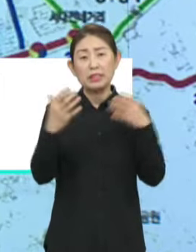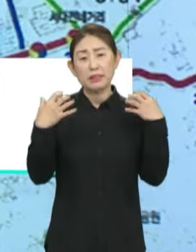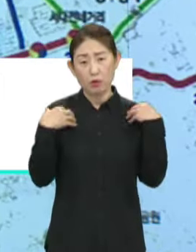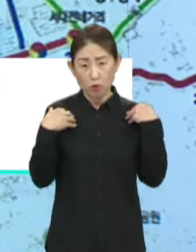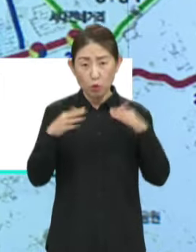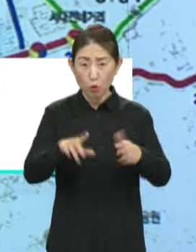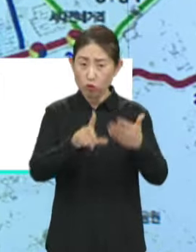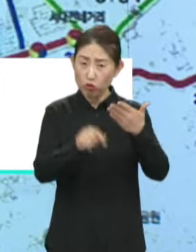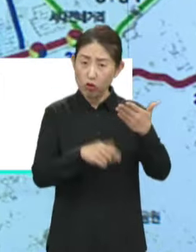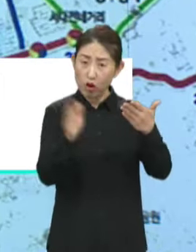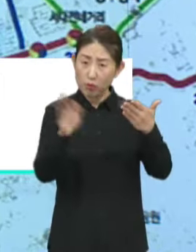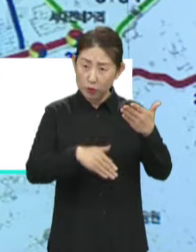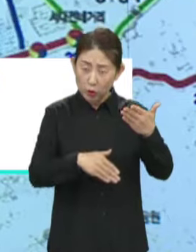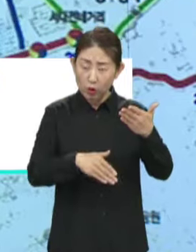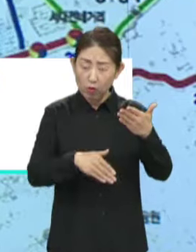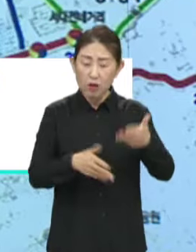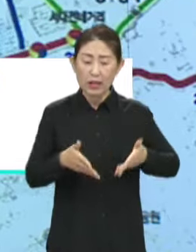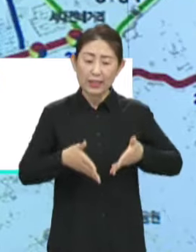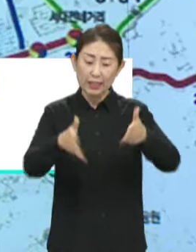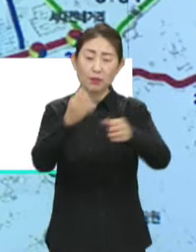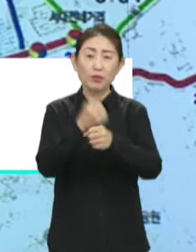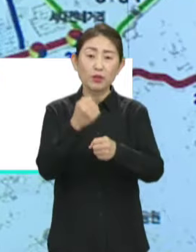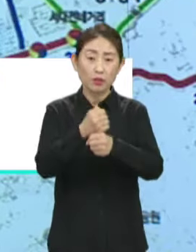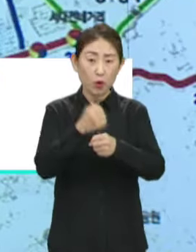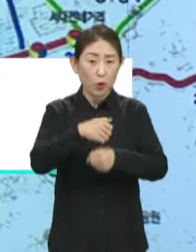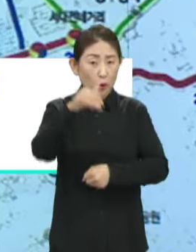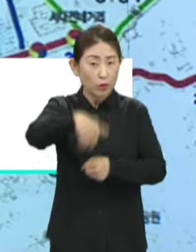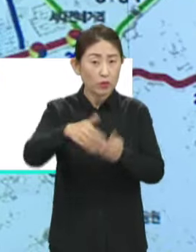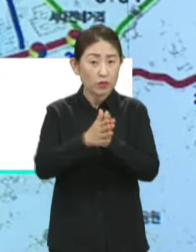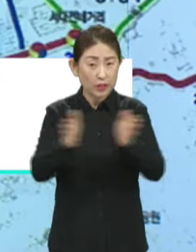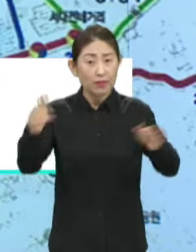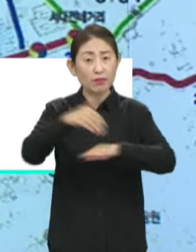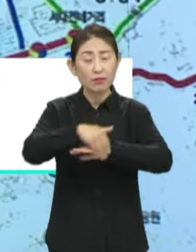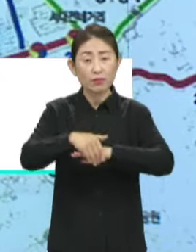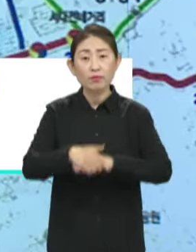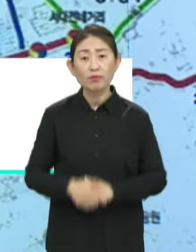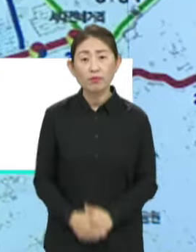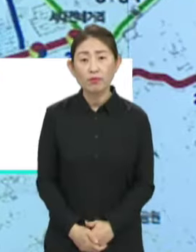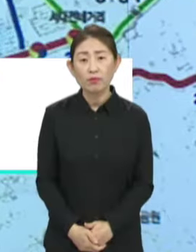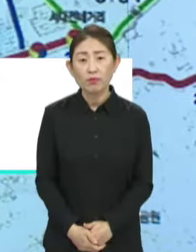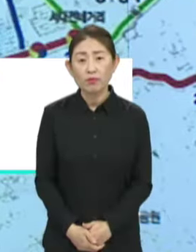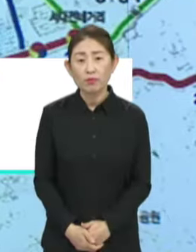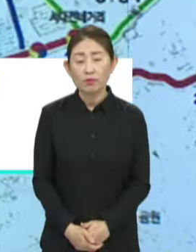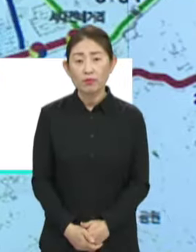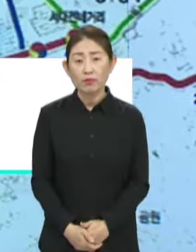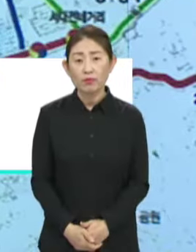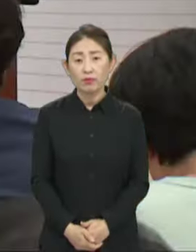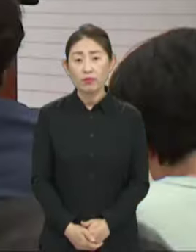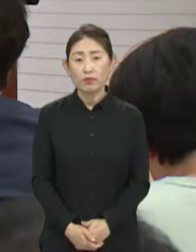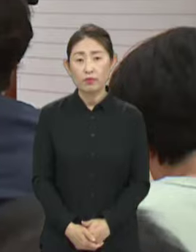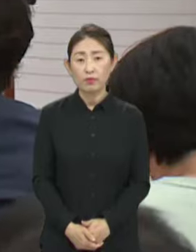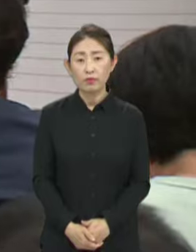발주에 맞춰 오는 9월 본격적인 공사에 착수한다는 계획입니다. 김철진 기자입니다.